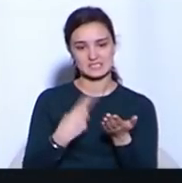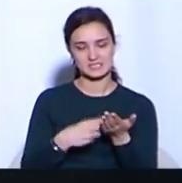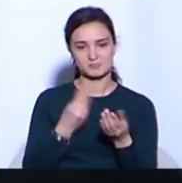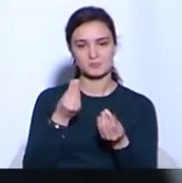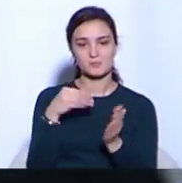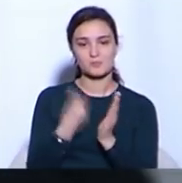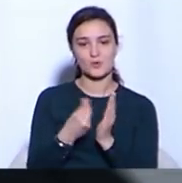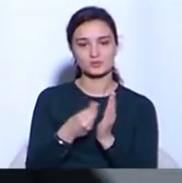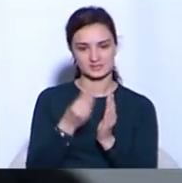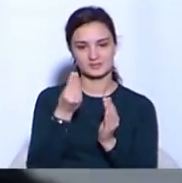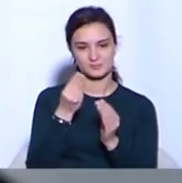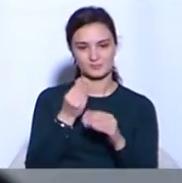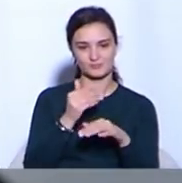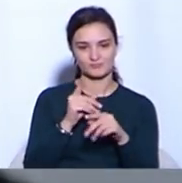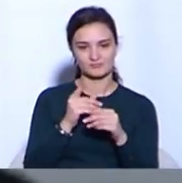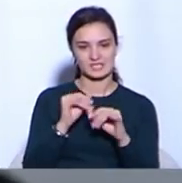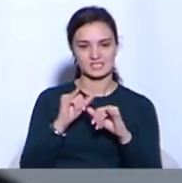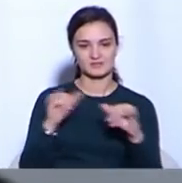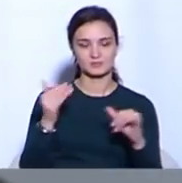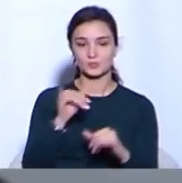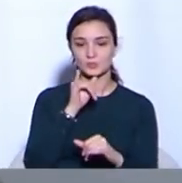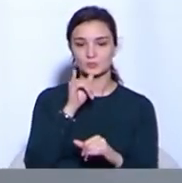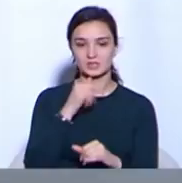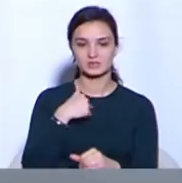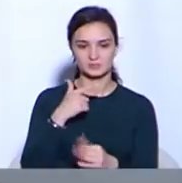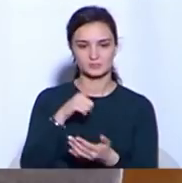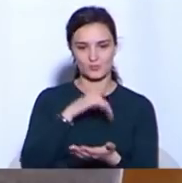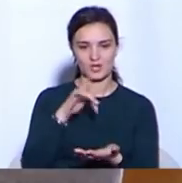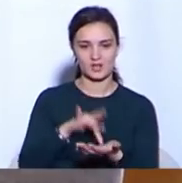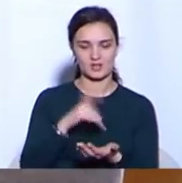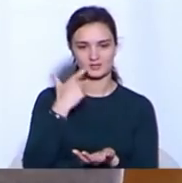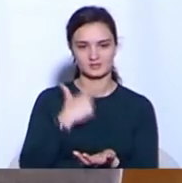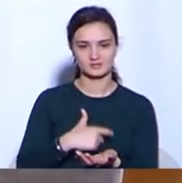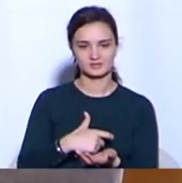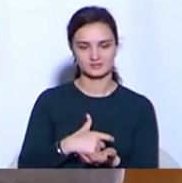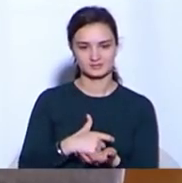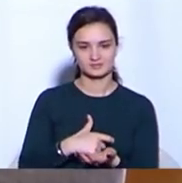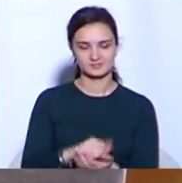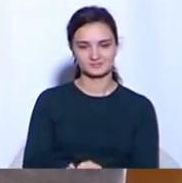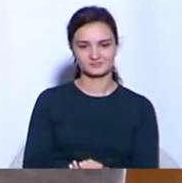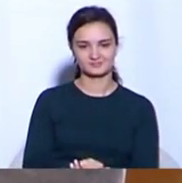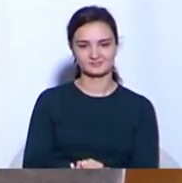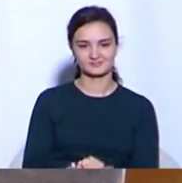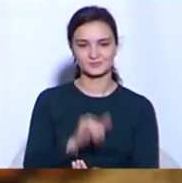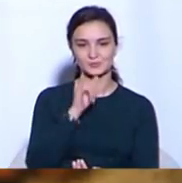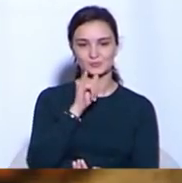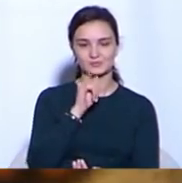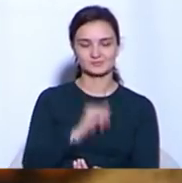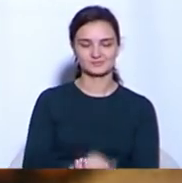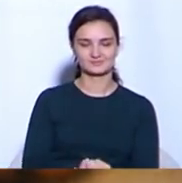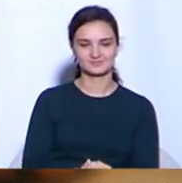ფონდის გასავითარებლად. ვარ ქუთაისის საპატიო მოქალაქე. საზოგადოება ქუთაისელის ვიცე-პრეზიდენტი